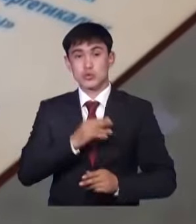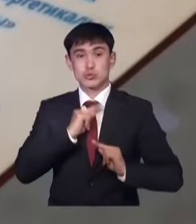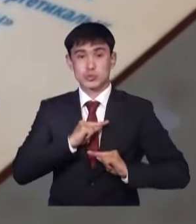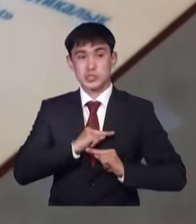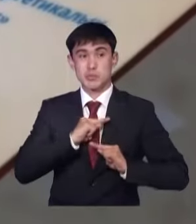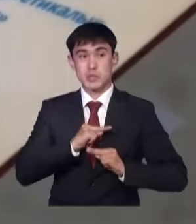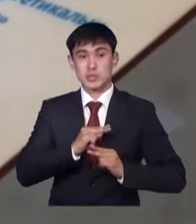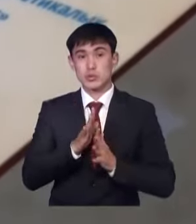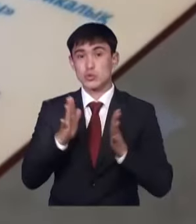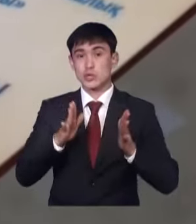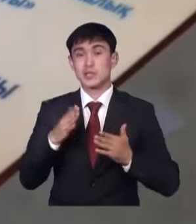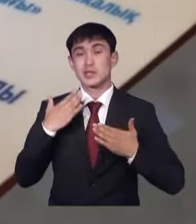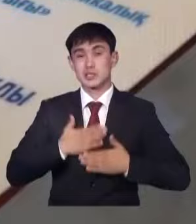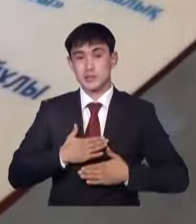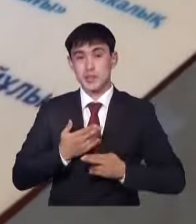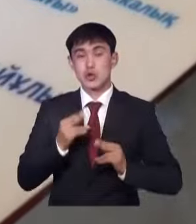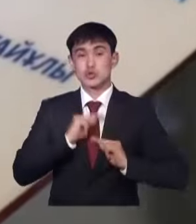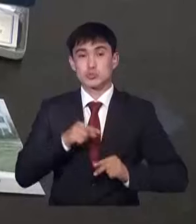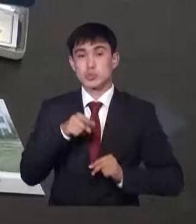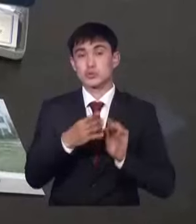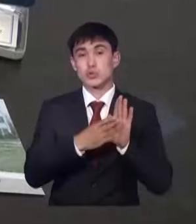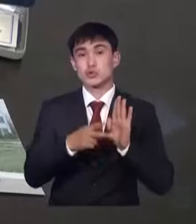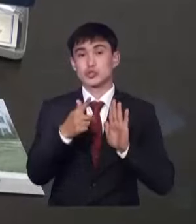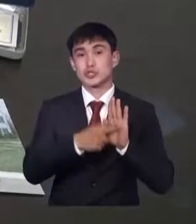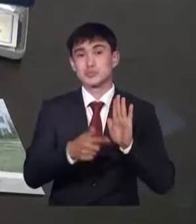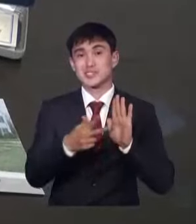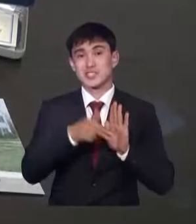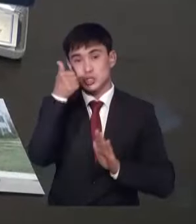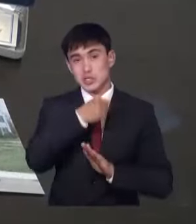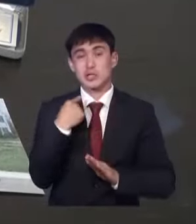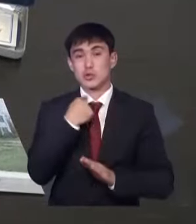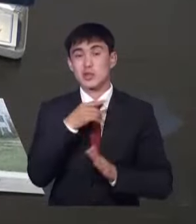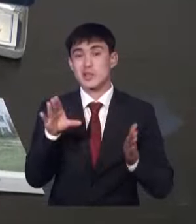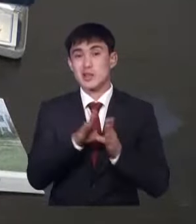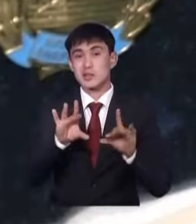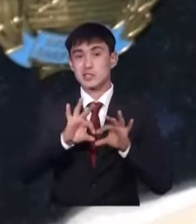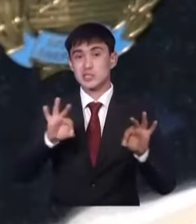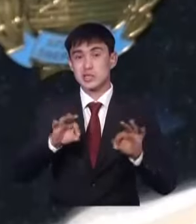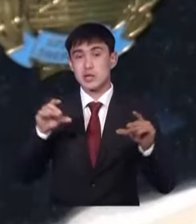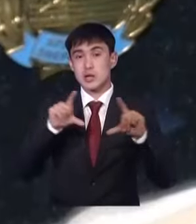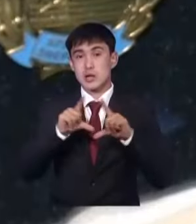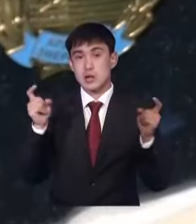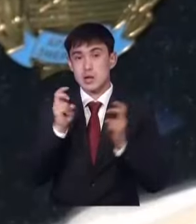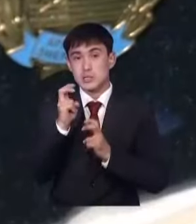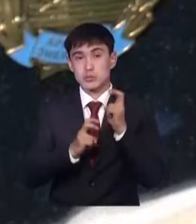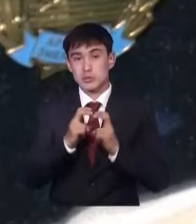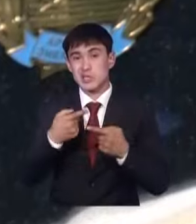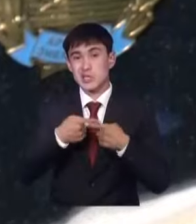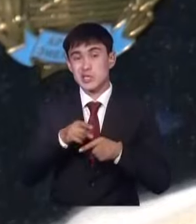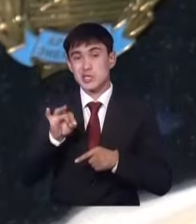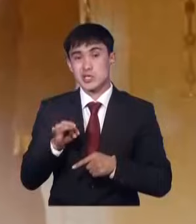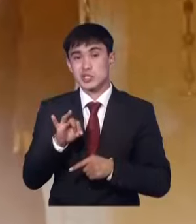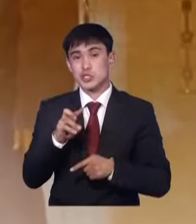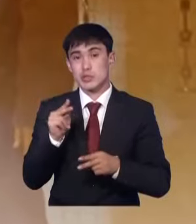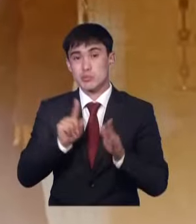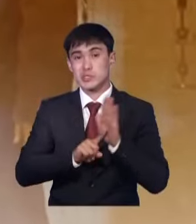еткен еңбектің еленгеніне риза. Жұмысын 1978 жылы Талдықорған электр желілері кәсіпорнында инженер боп бастаған. Одан